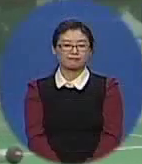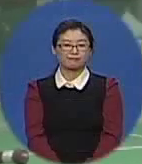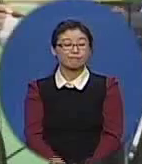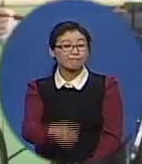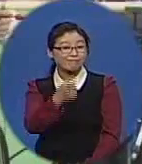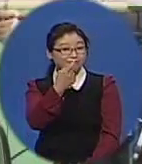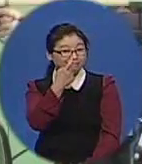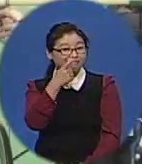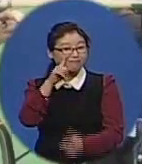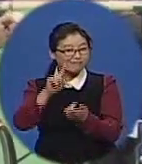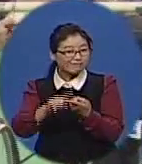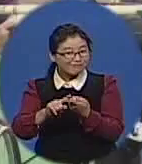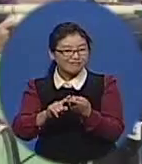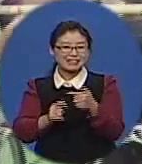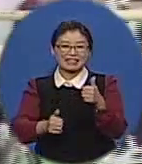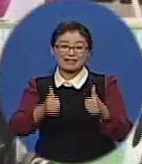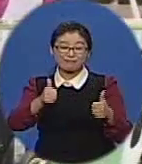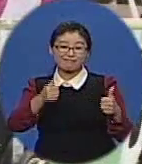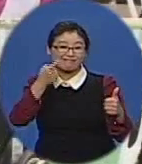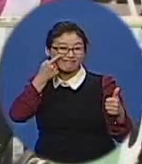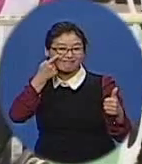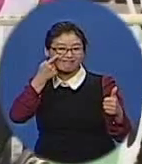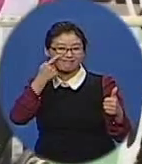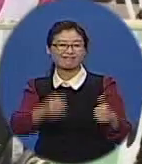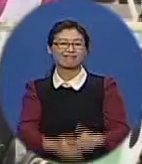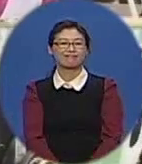그럼 배운 것을 바탕으로 시합 한번 해볼까요?